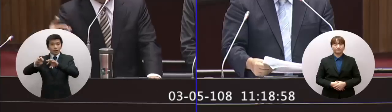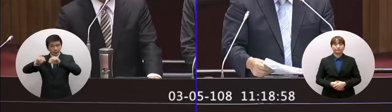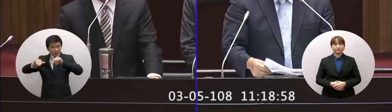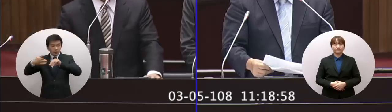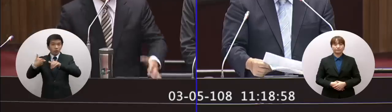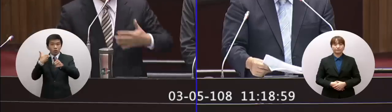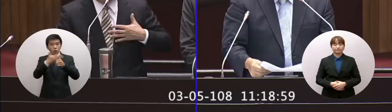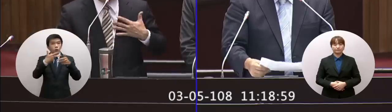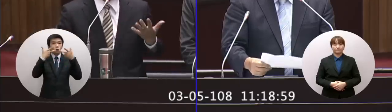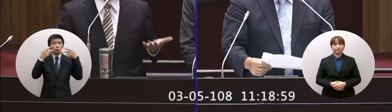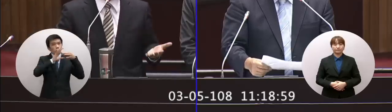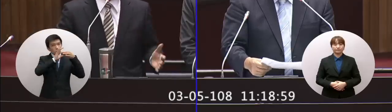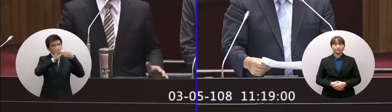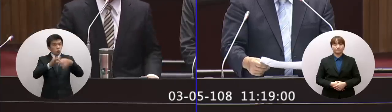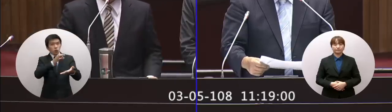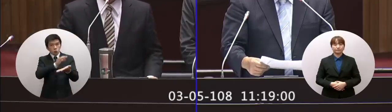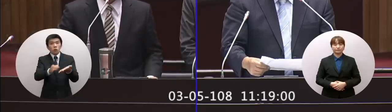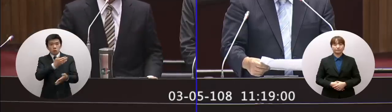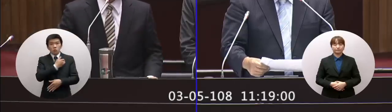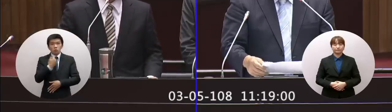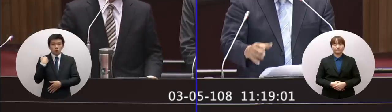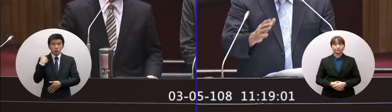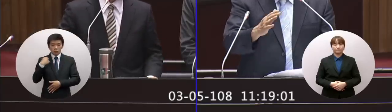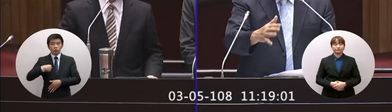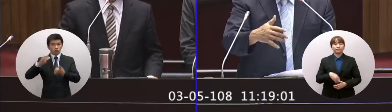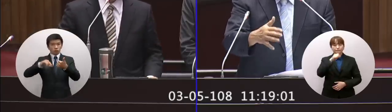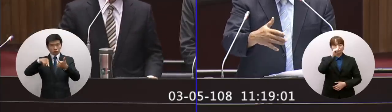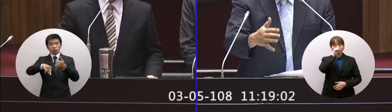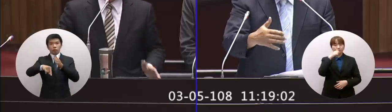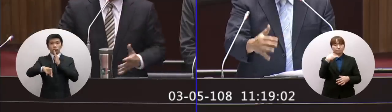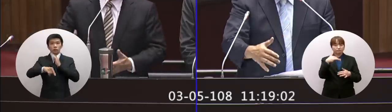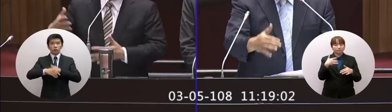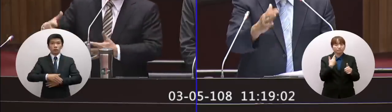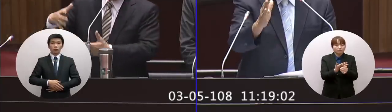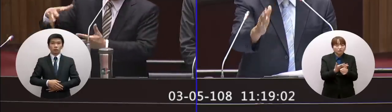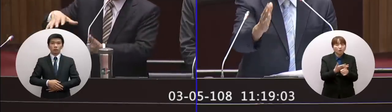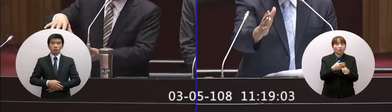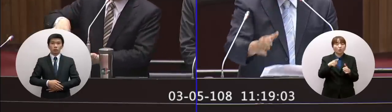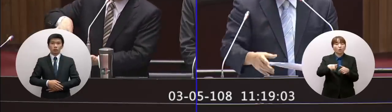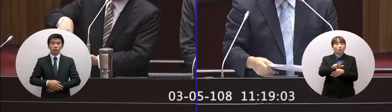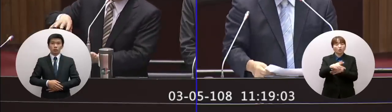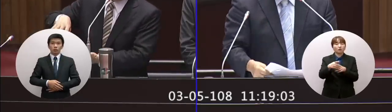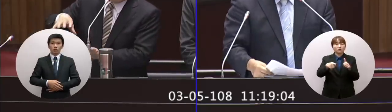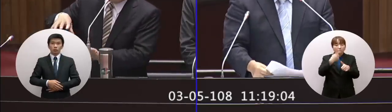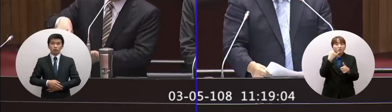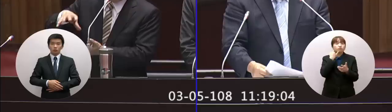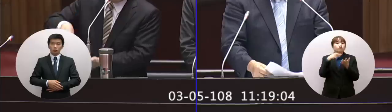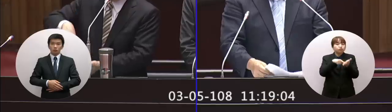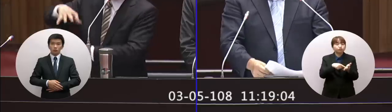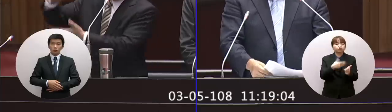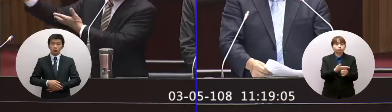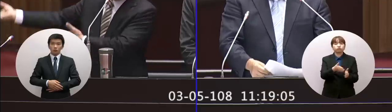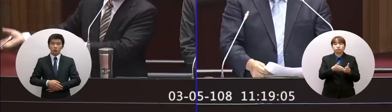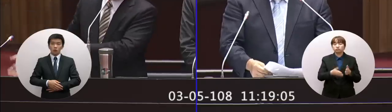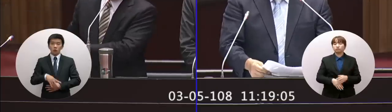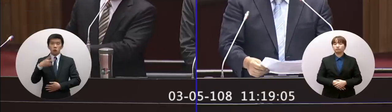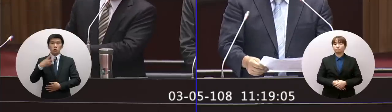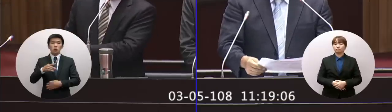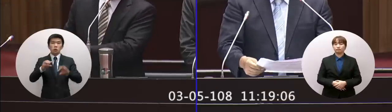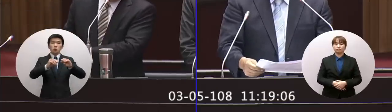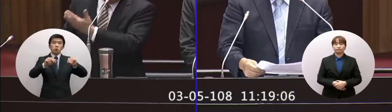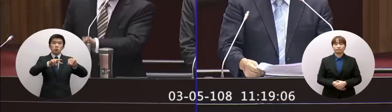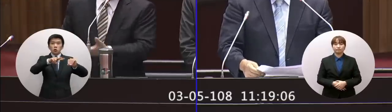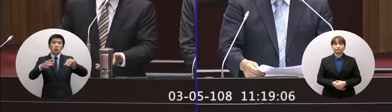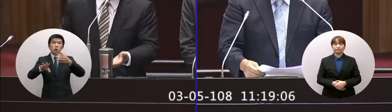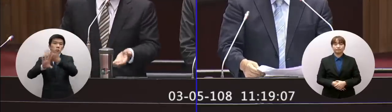族可以继续使用，我都表示这种态度、 啊、还没有给原住民使用的要有优先权、啊、 不要再转成别